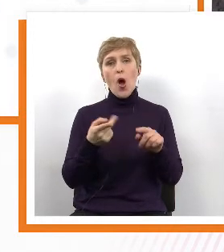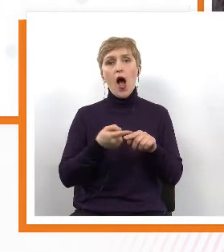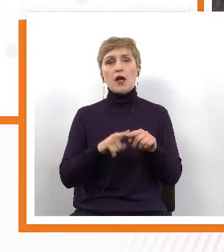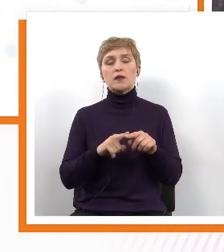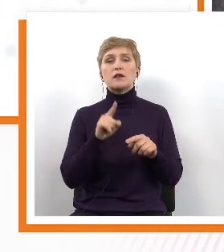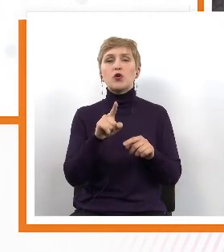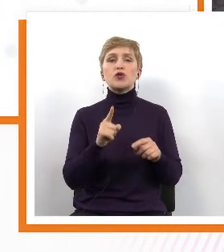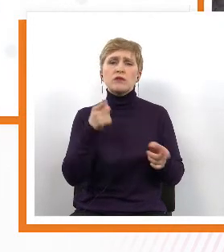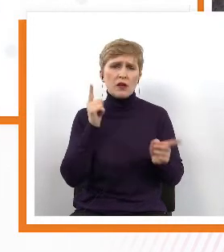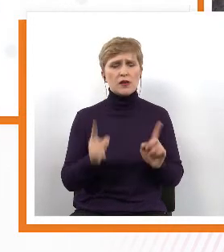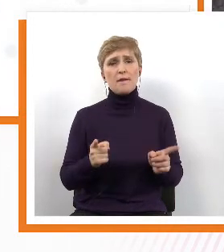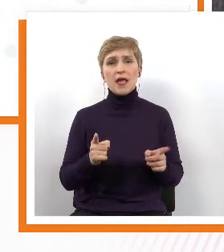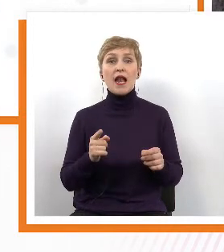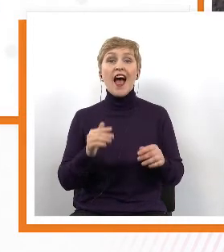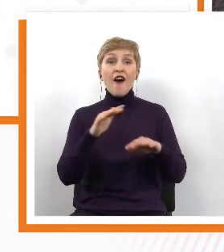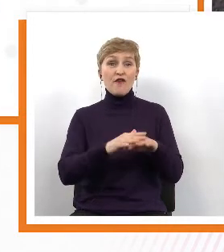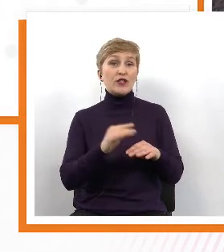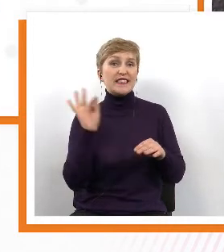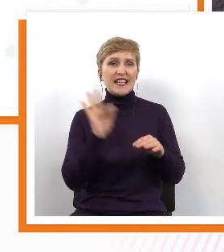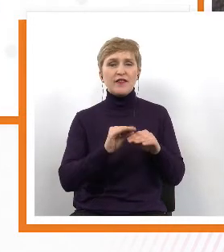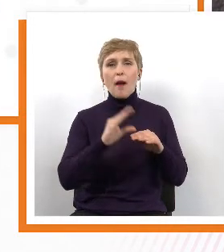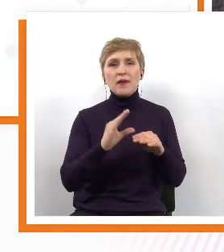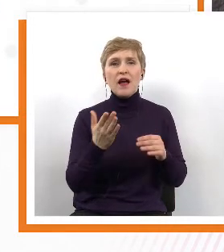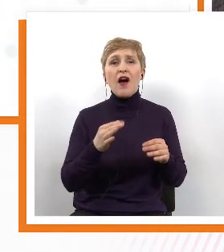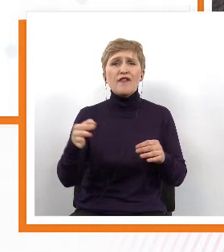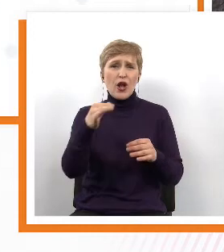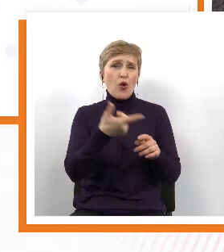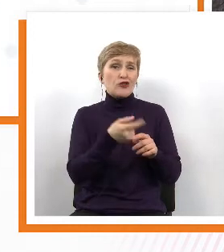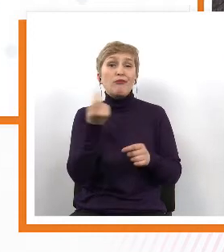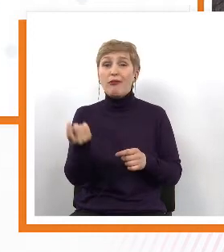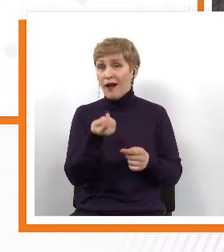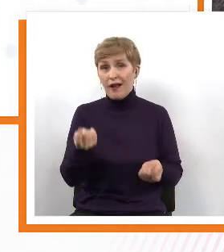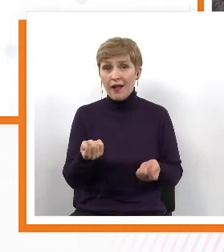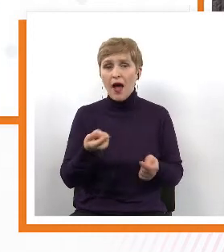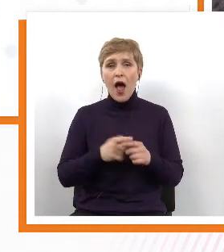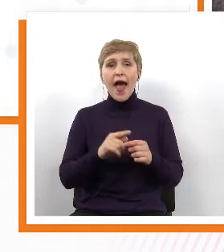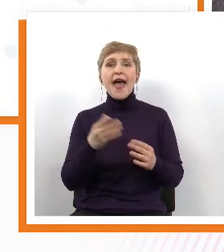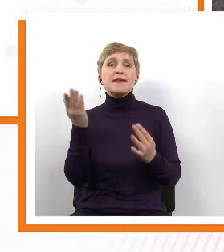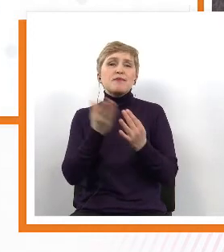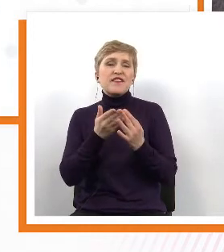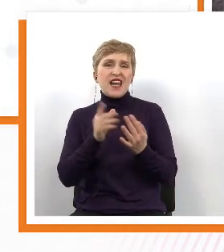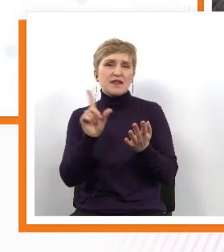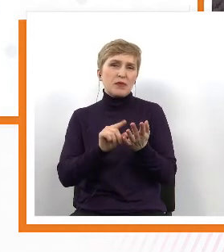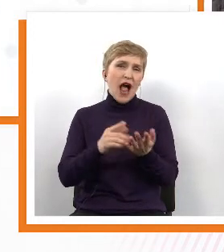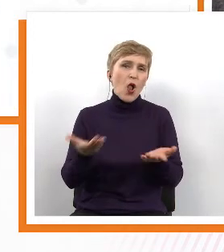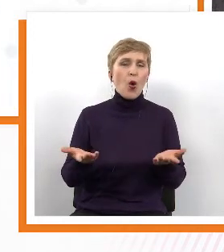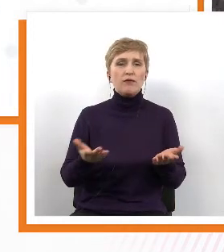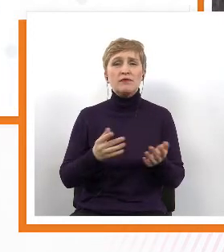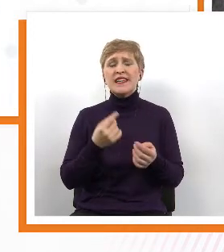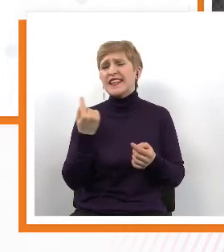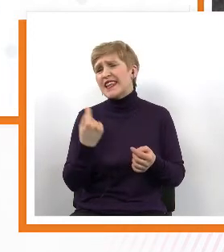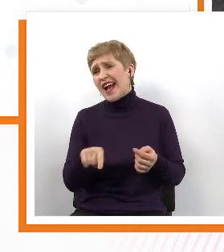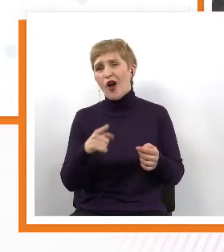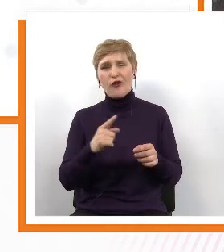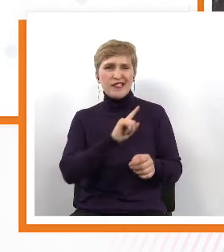что на самом деле фондов целевых капиталов в регионах очень мало. И вот эти преференции по налогам, никакого